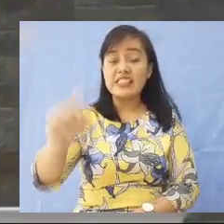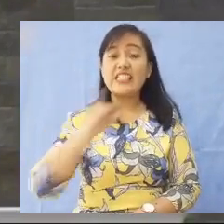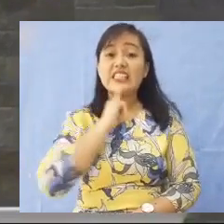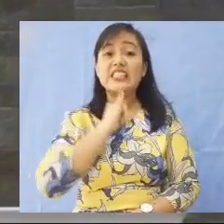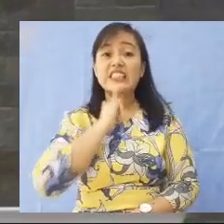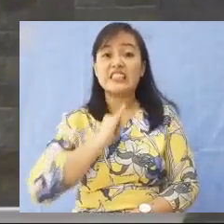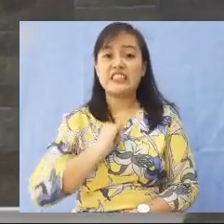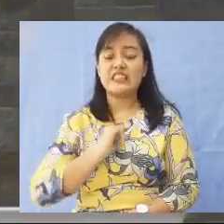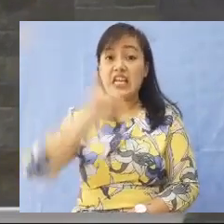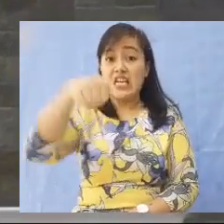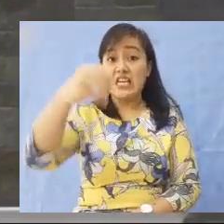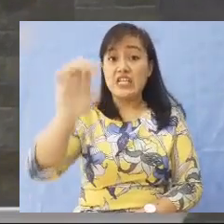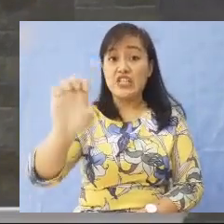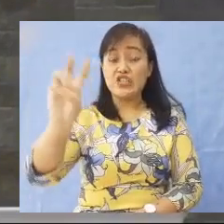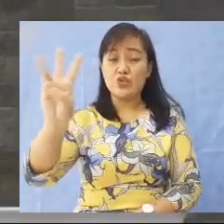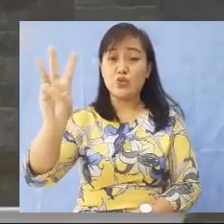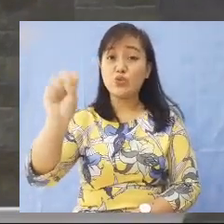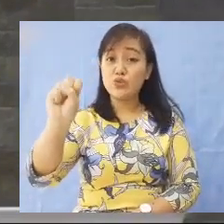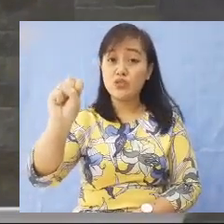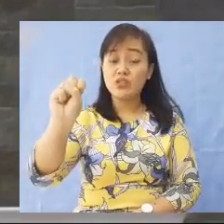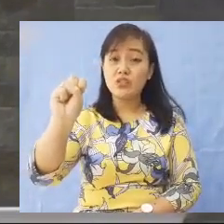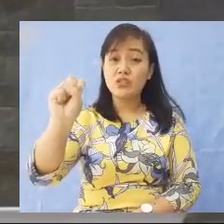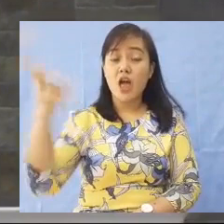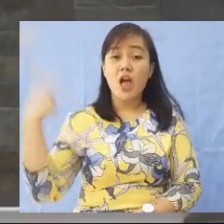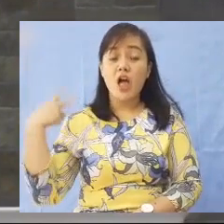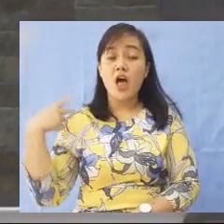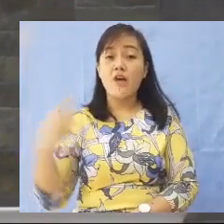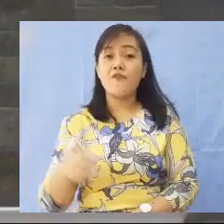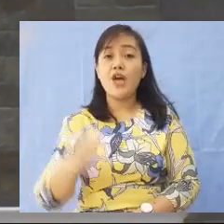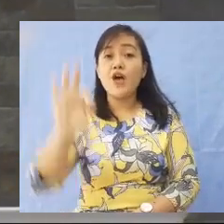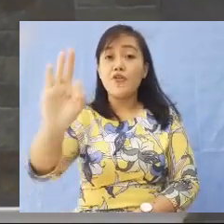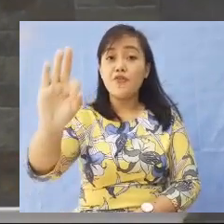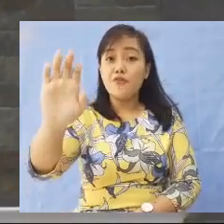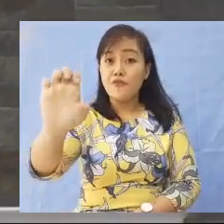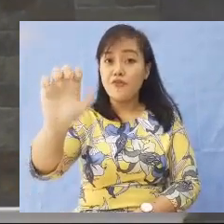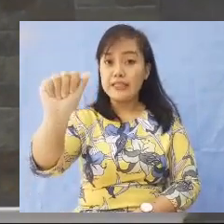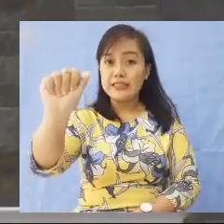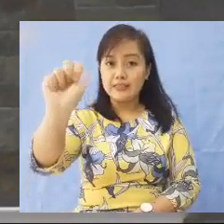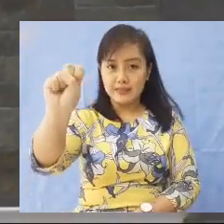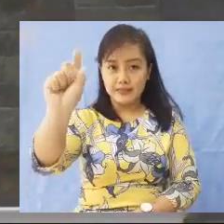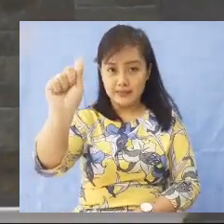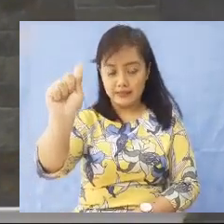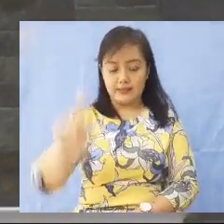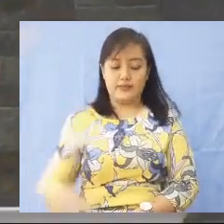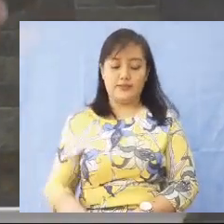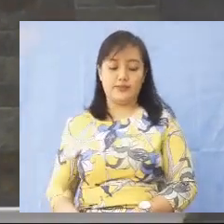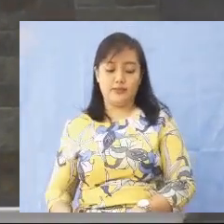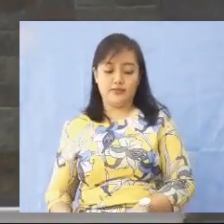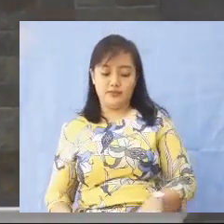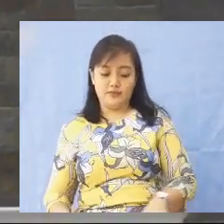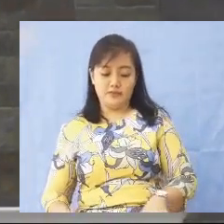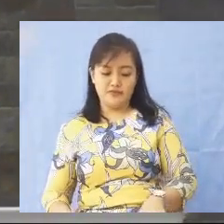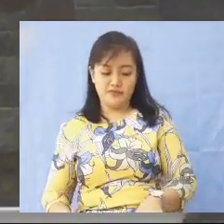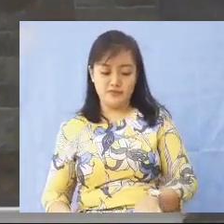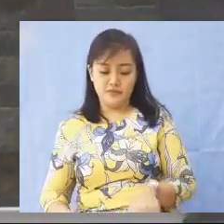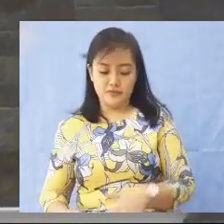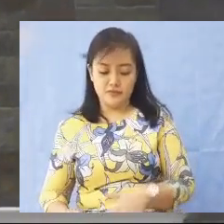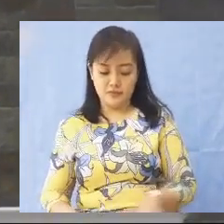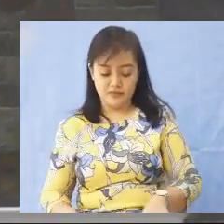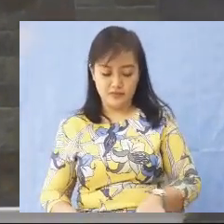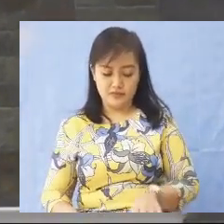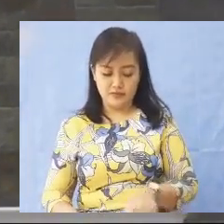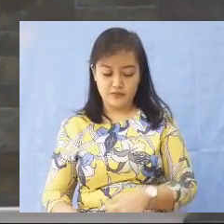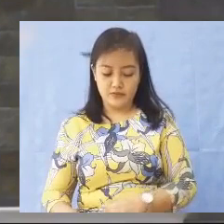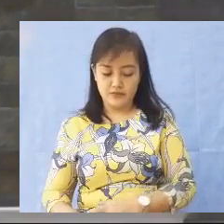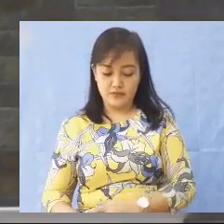At ang Panginoon po ay nag-ordain sa kanila ng 7